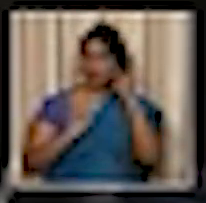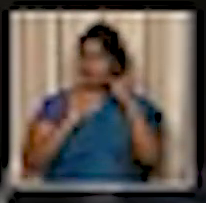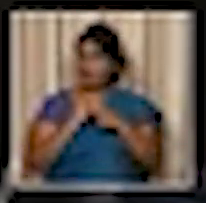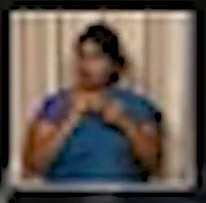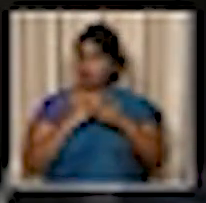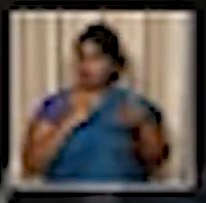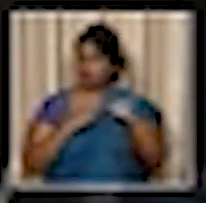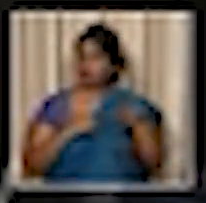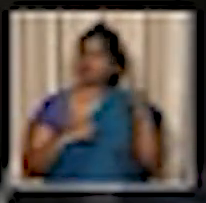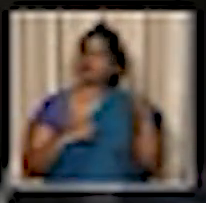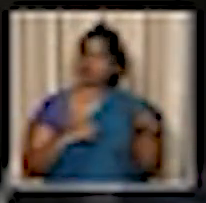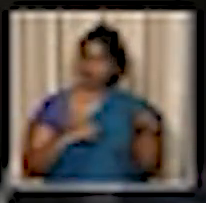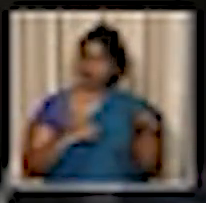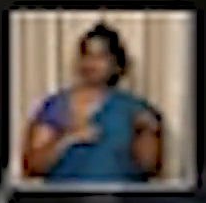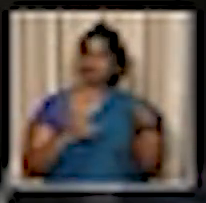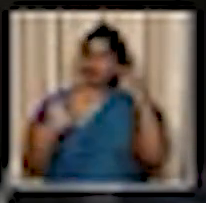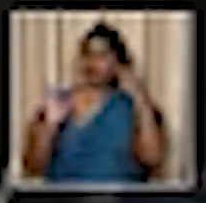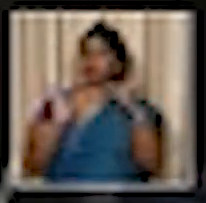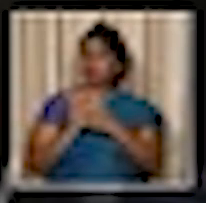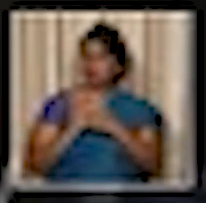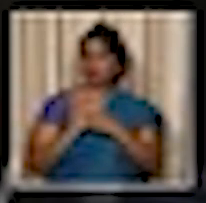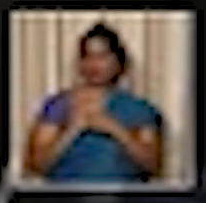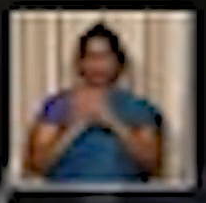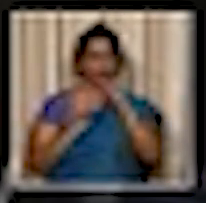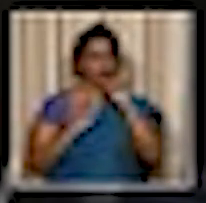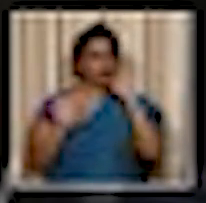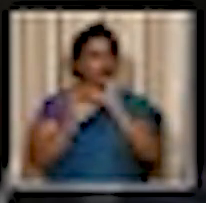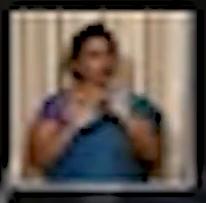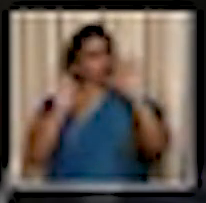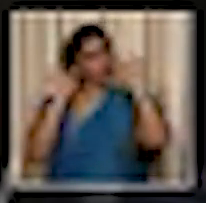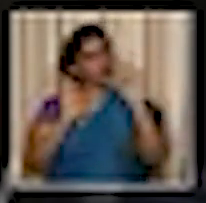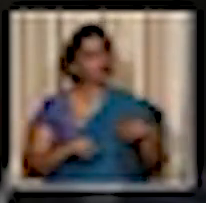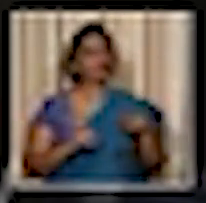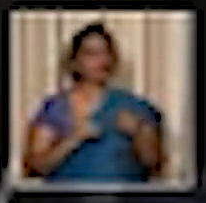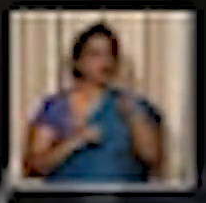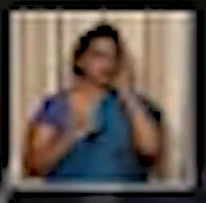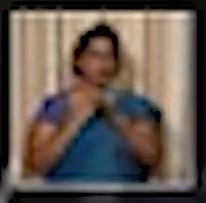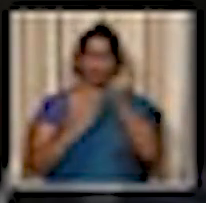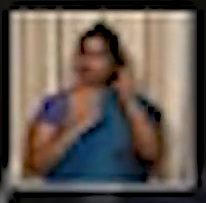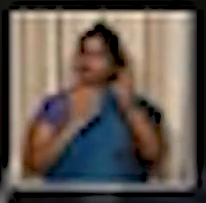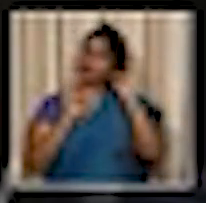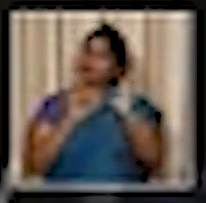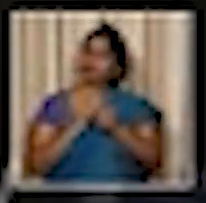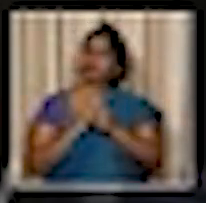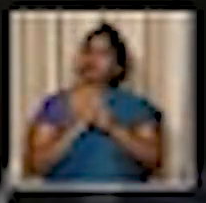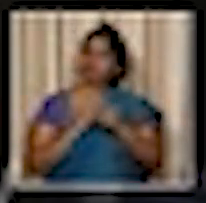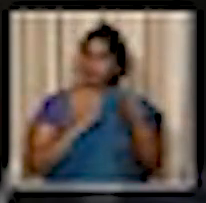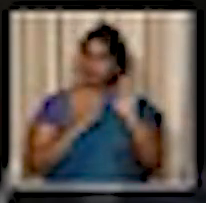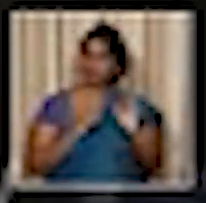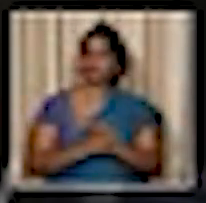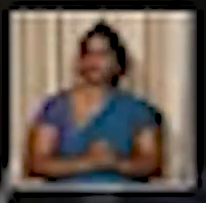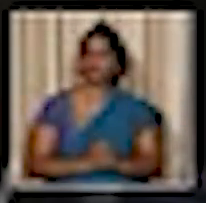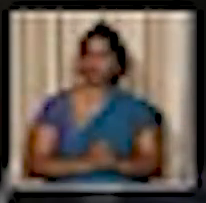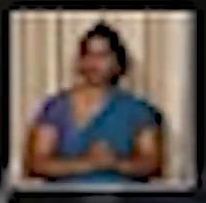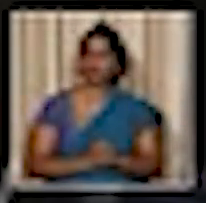කළහොත් විනයානුකූල පියවර ගන්නා බව සඳහන් නැත. ඉහතකී චක්‍රලේඛන දෙකෙහි පිටපත් X2 සහ X3